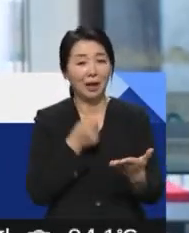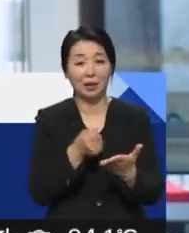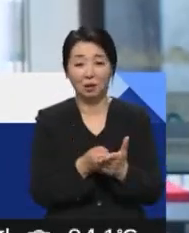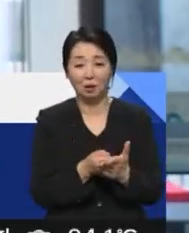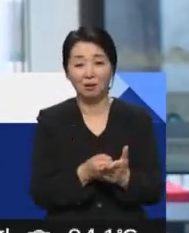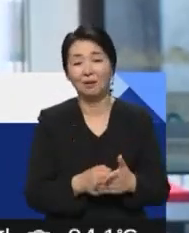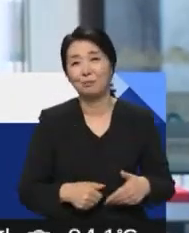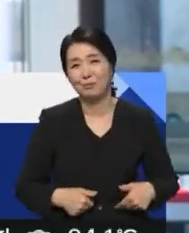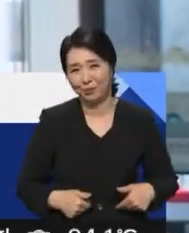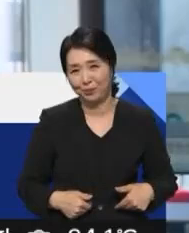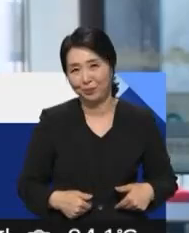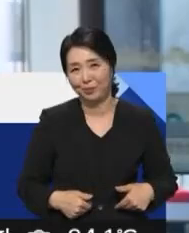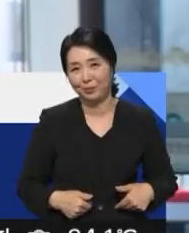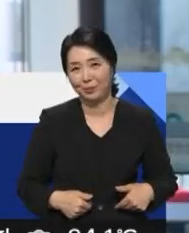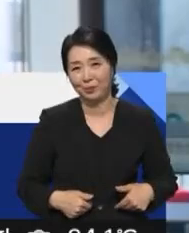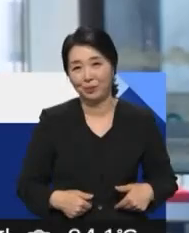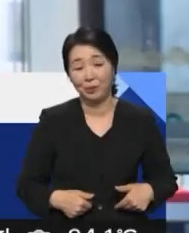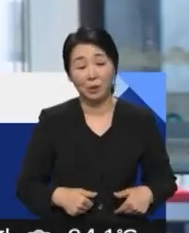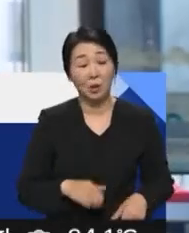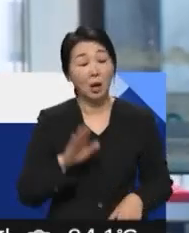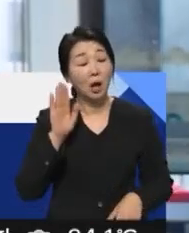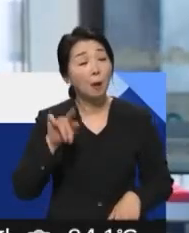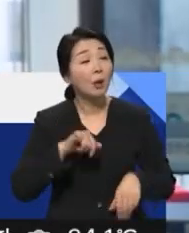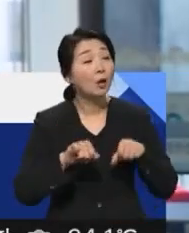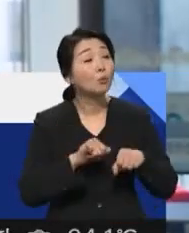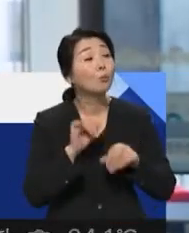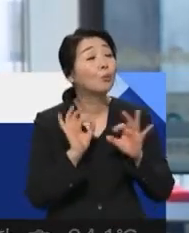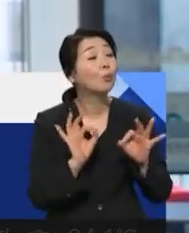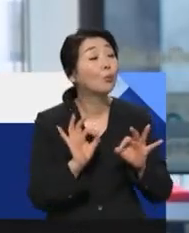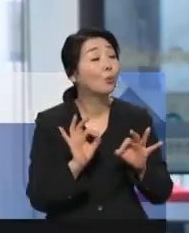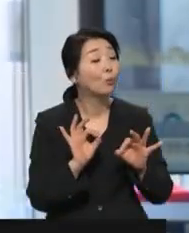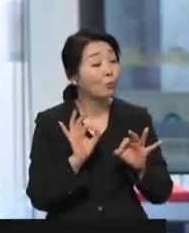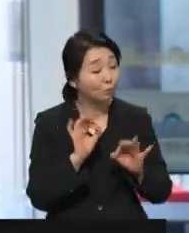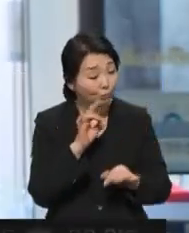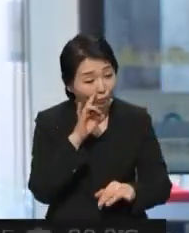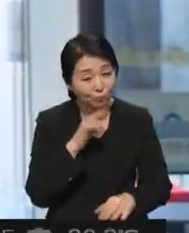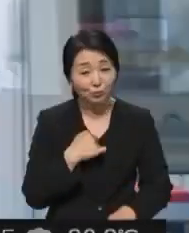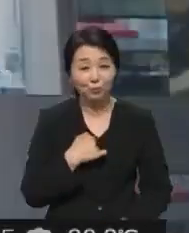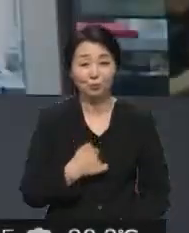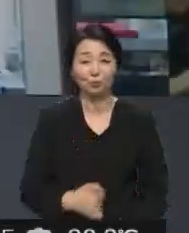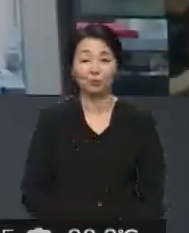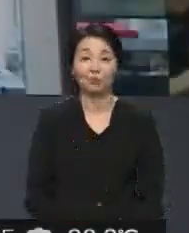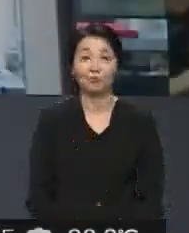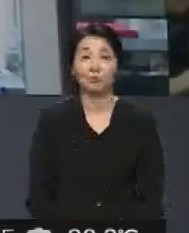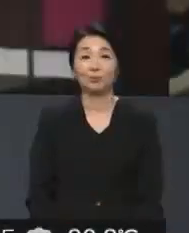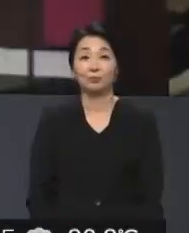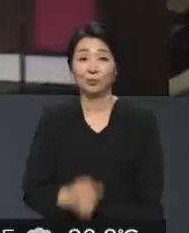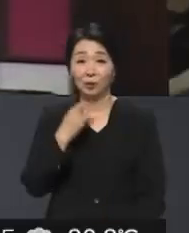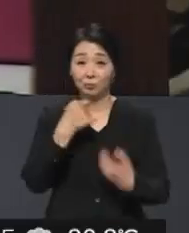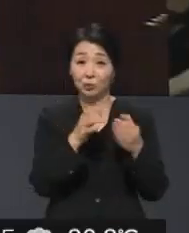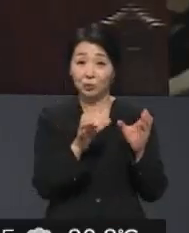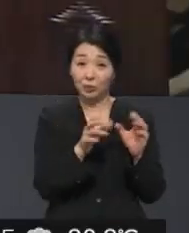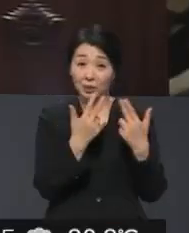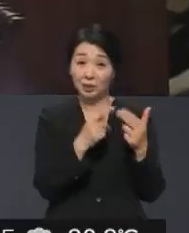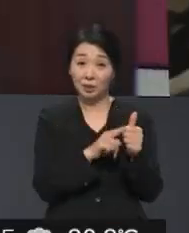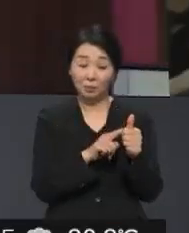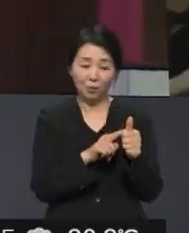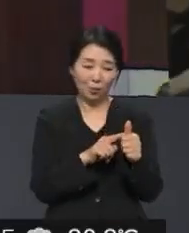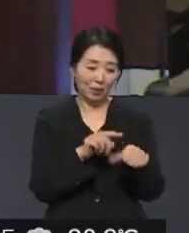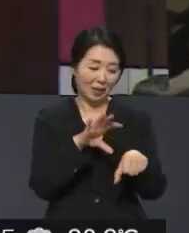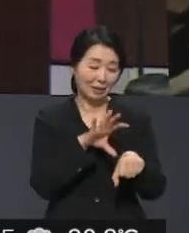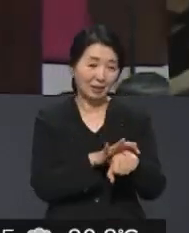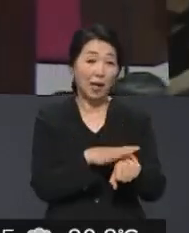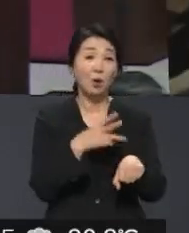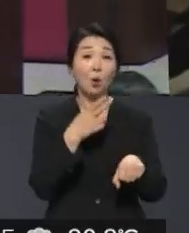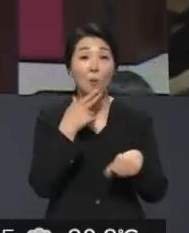가결시키는 것밖에 없거든요. 어떤 것을 하시겠다는 건지 저는 궁금합니다. 네, 민주당에서는 이 대표의 이 불체포